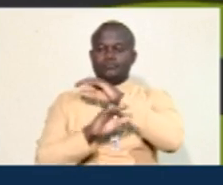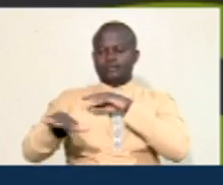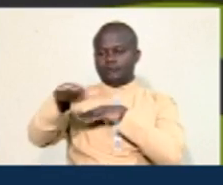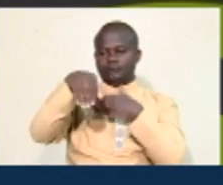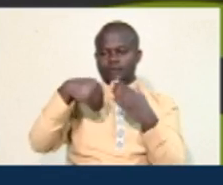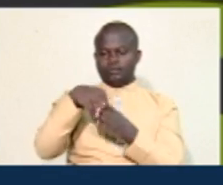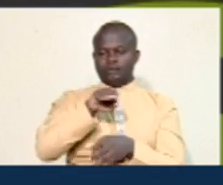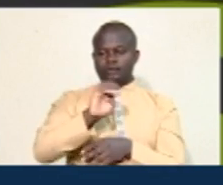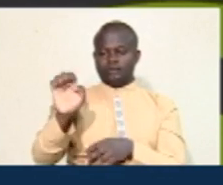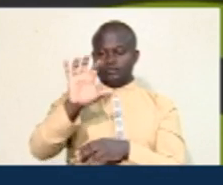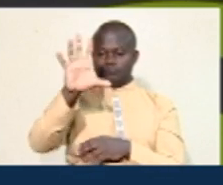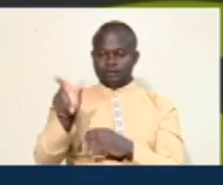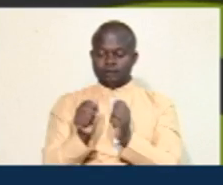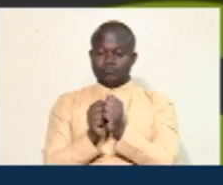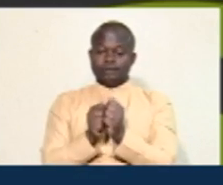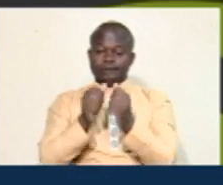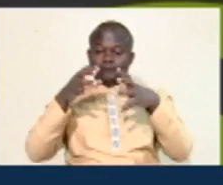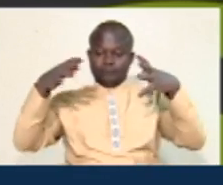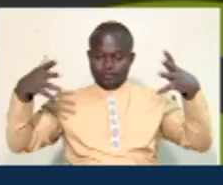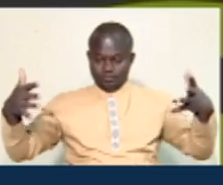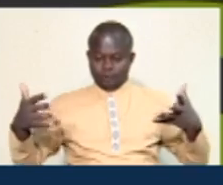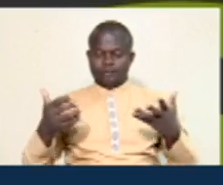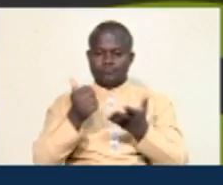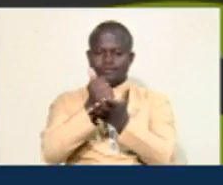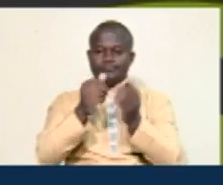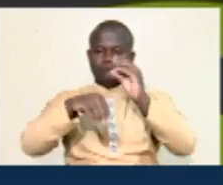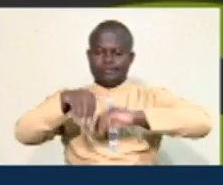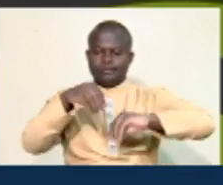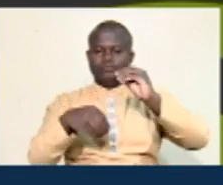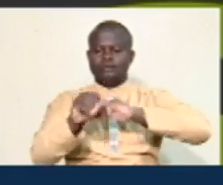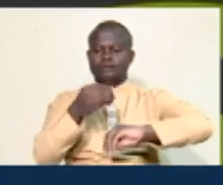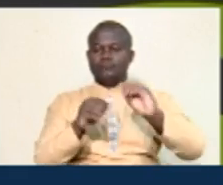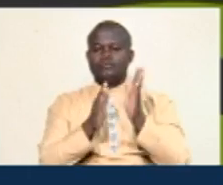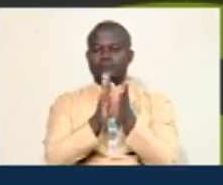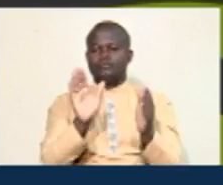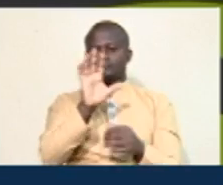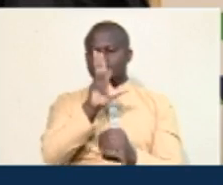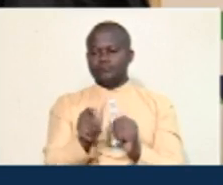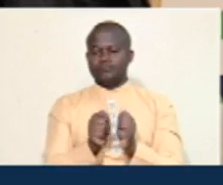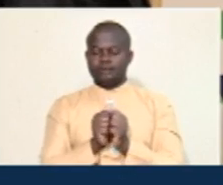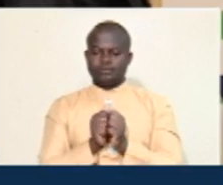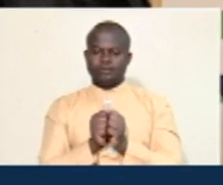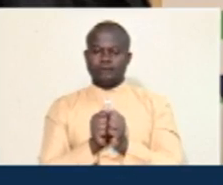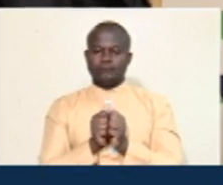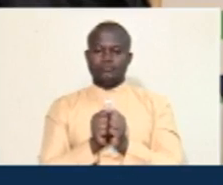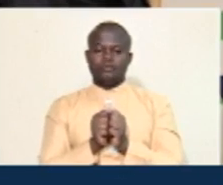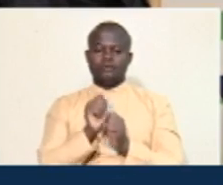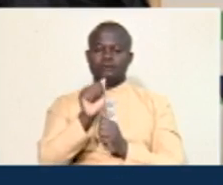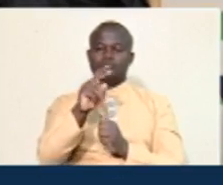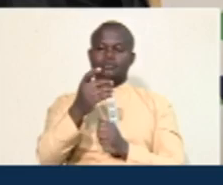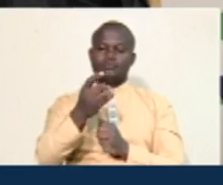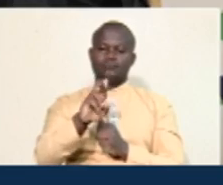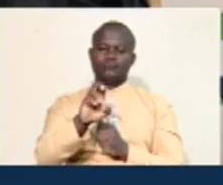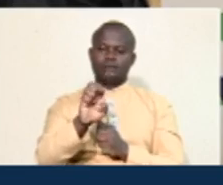Afurika y'Iburasirazuba, byaguka biganisha ku kubyaza umusaruro isoko rusange rya Afurika. Naho Andrew